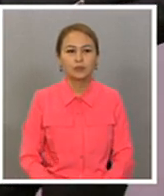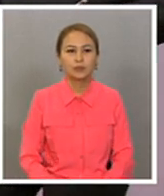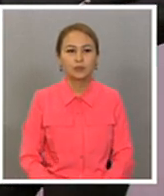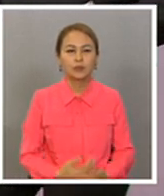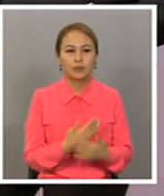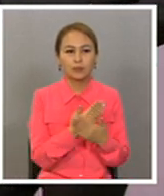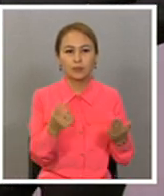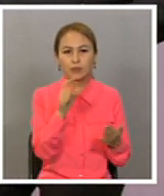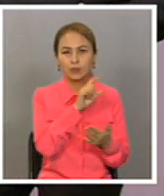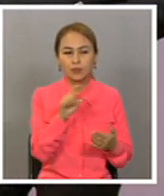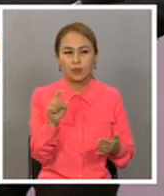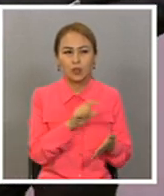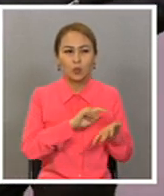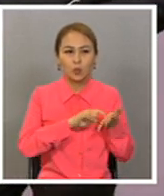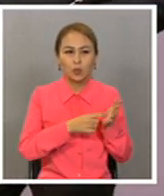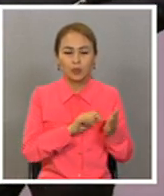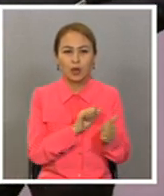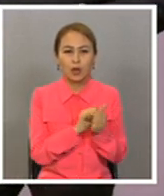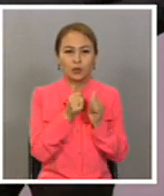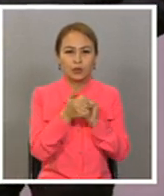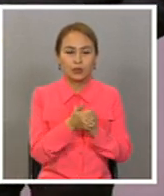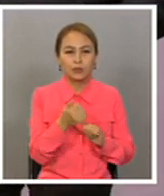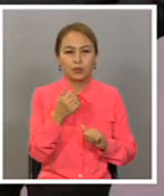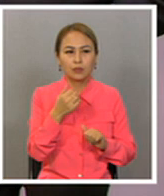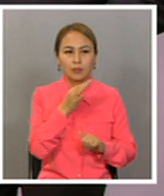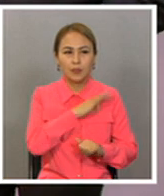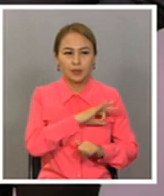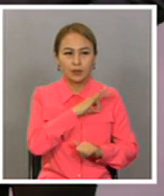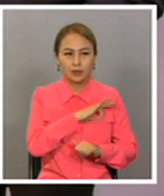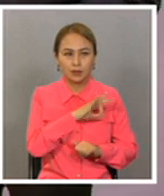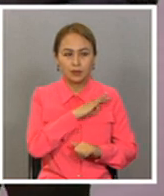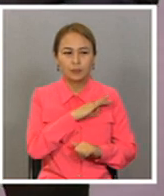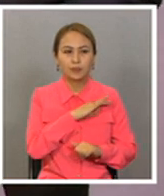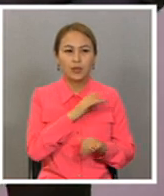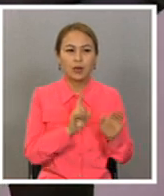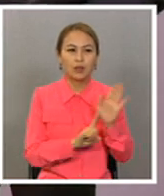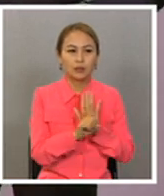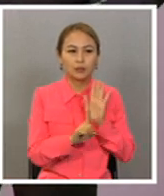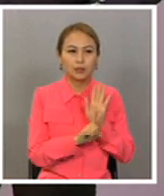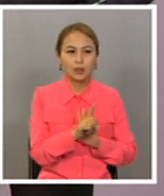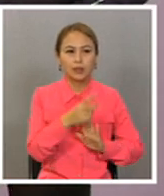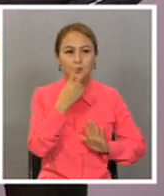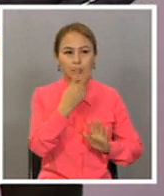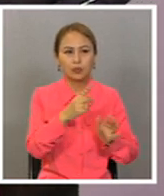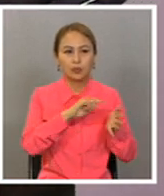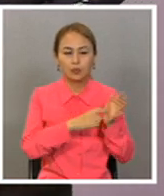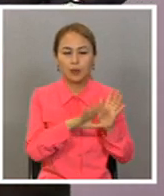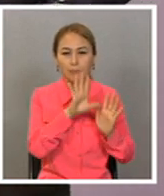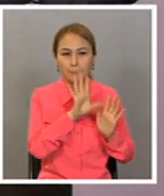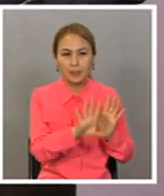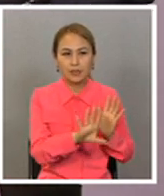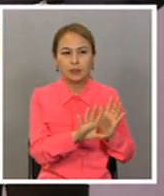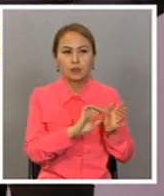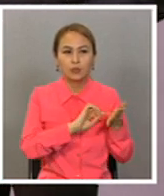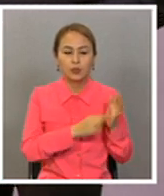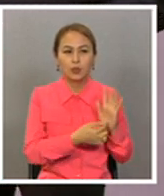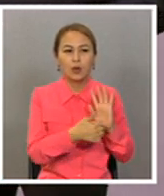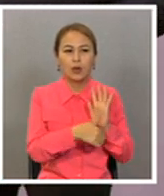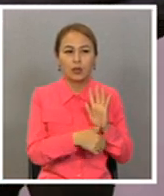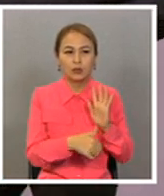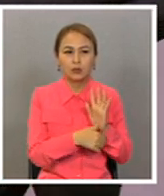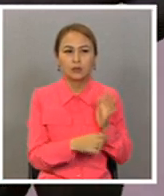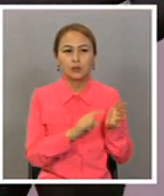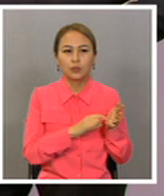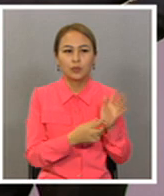өрнекте көбейтудің ауыстырымдылық қасиетін пайдаланып, алдымен 2 мен 5-тің көбейтіндісіне 6 мен